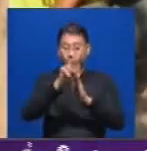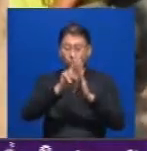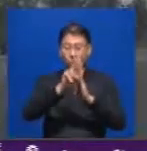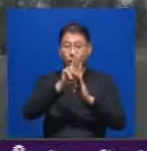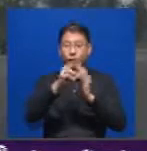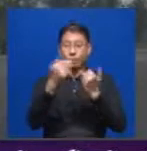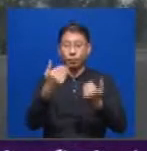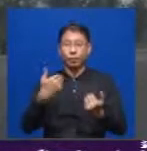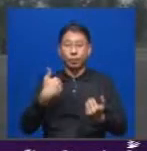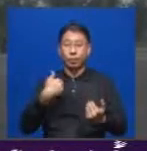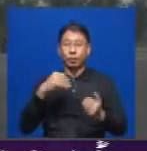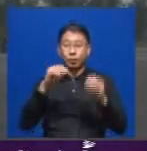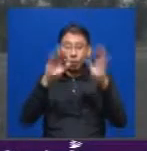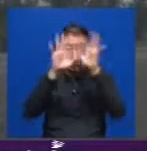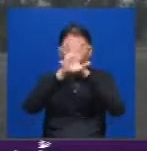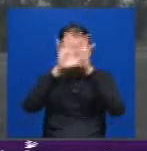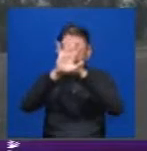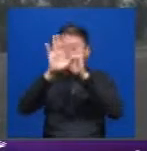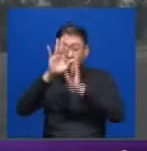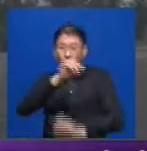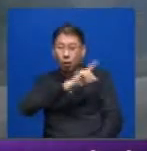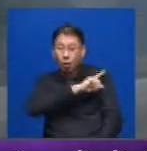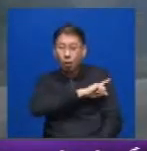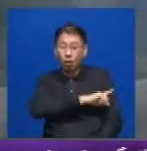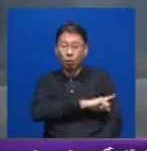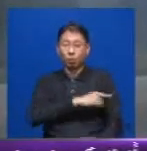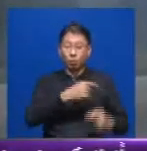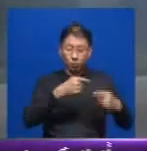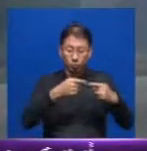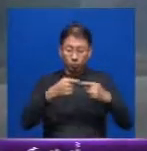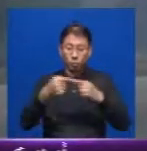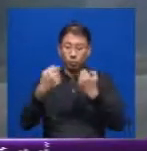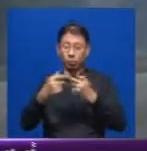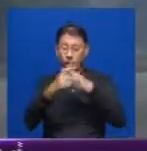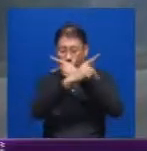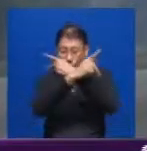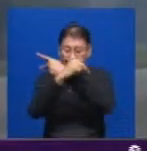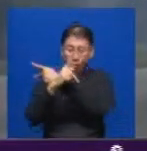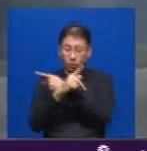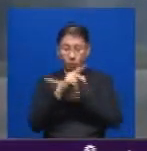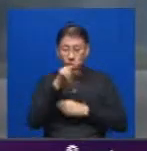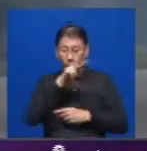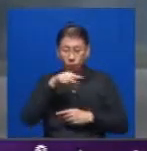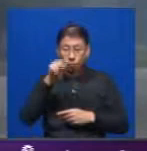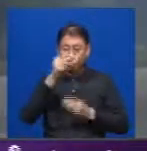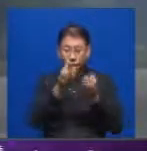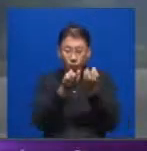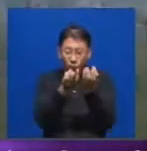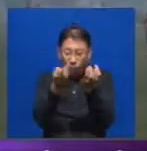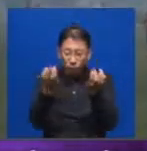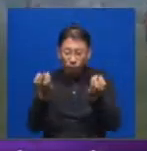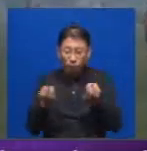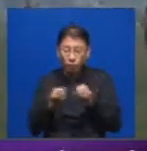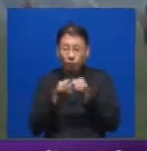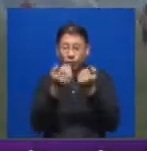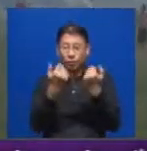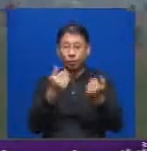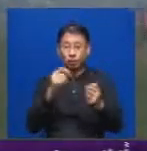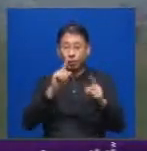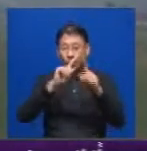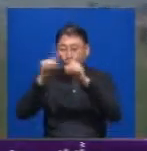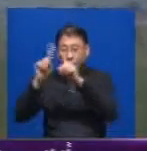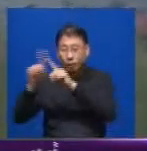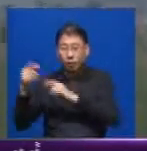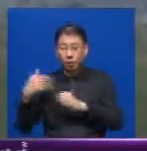ยังคงมีหมอกควันปกคลุมอย่างต่อเนื่องซึ่งกรมควบคุมมลพิษตรวจปริมาณฝุ่นละอองขณะไม่เกิน 10ไมครอนที่บริเวณ